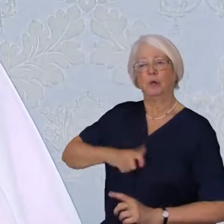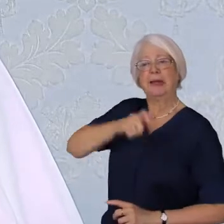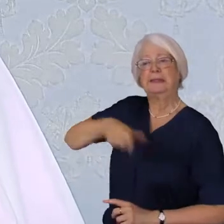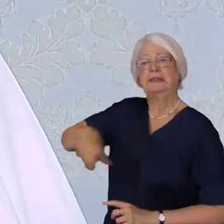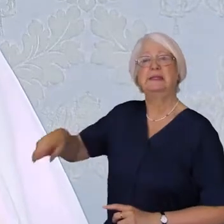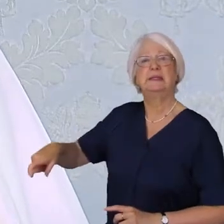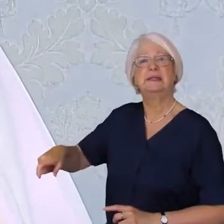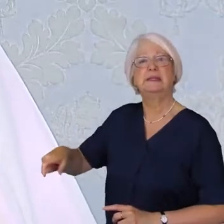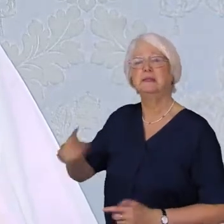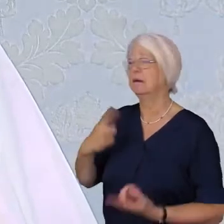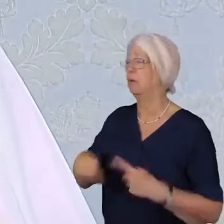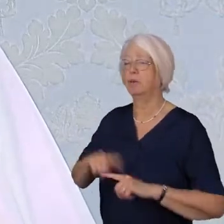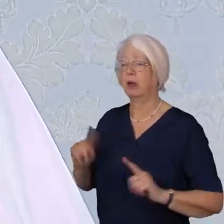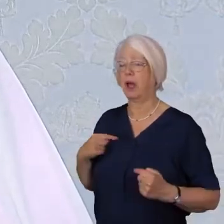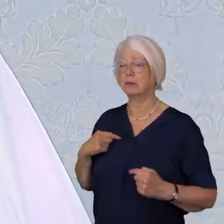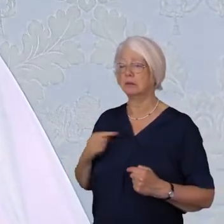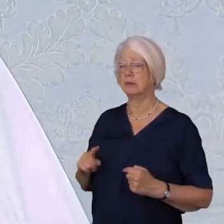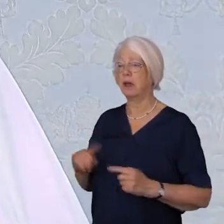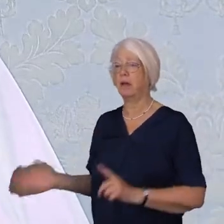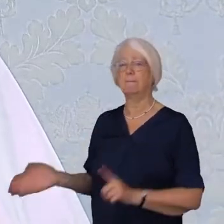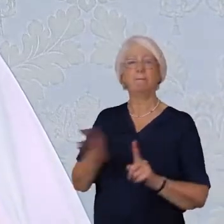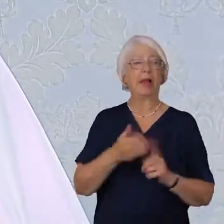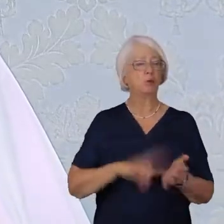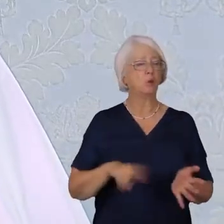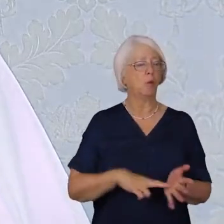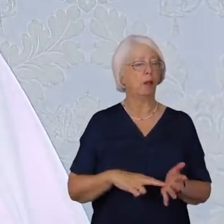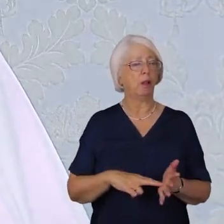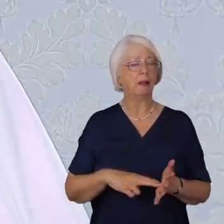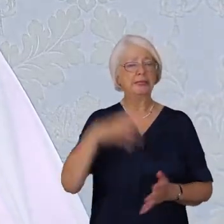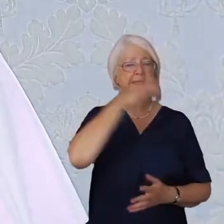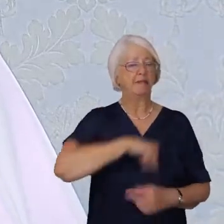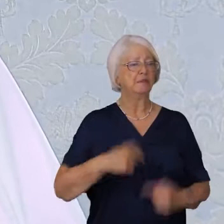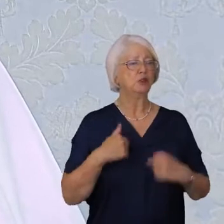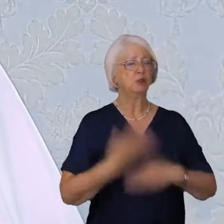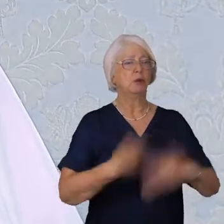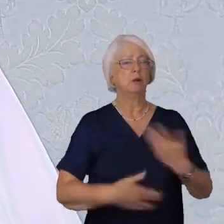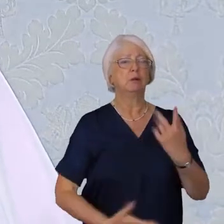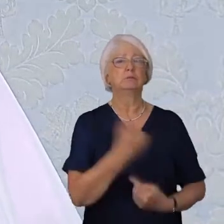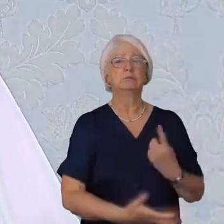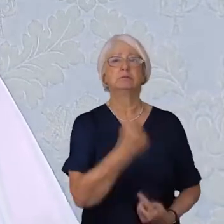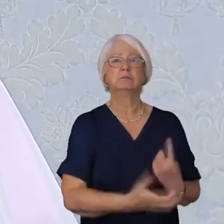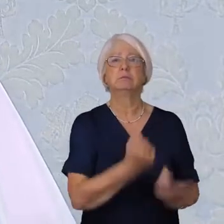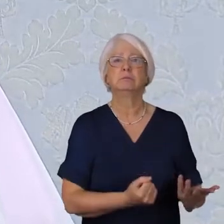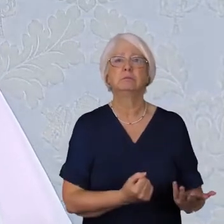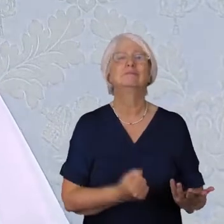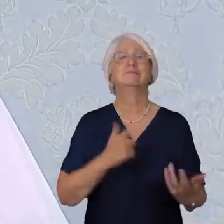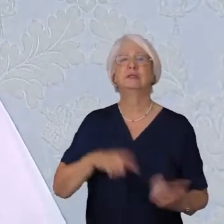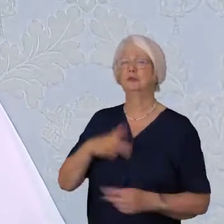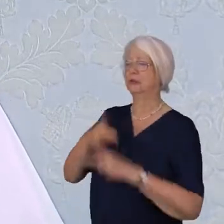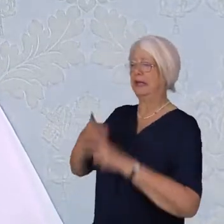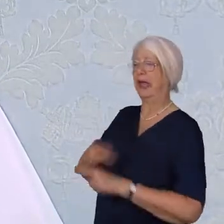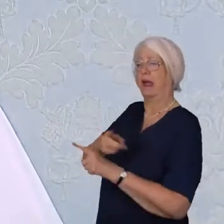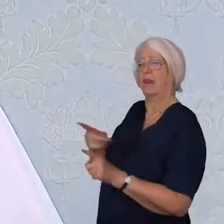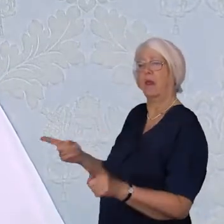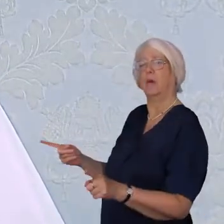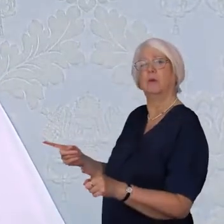umanità. Non si può riprendere da capo a inseguire i propri successi senza preoccuparsi di